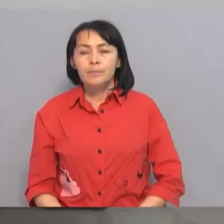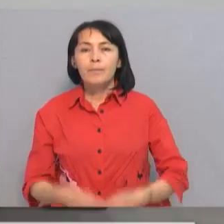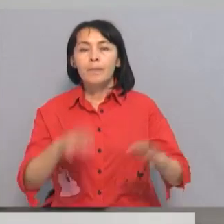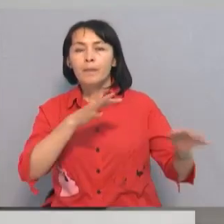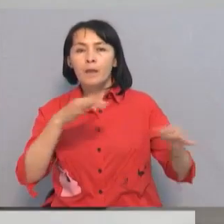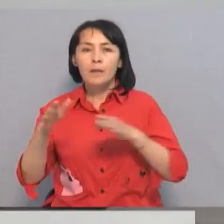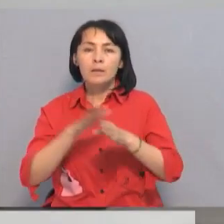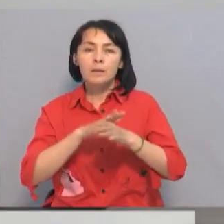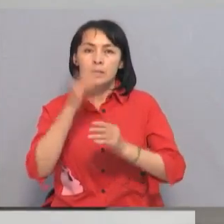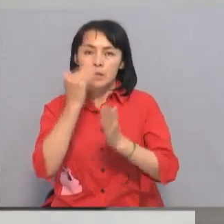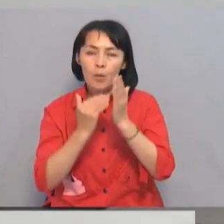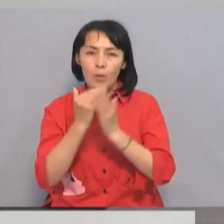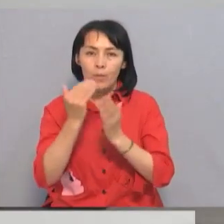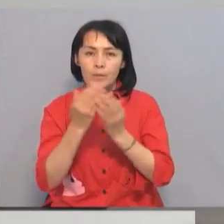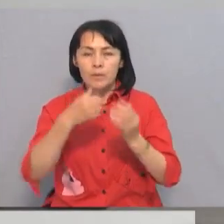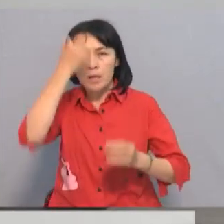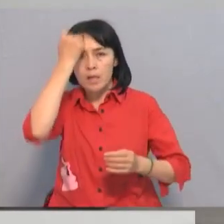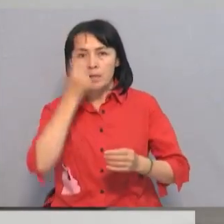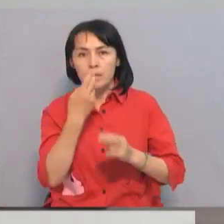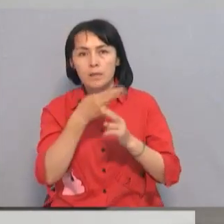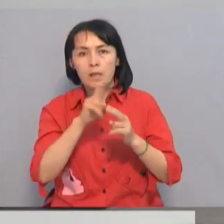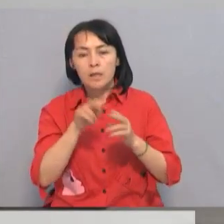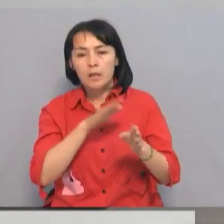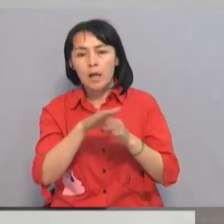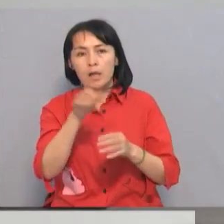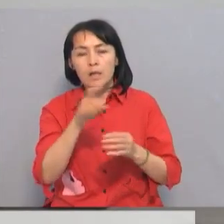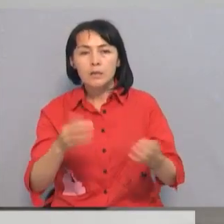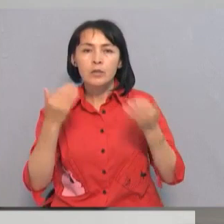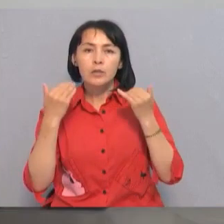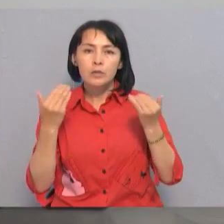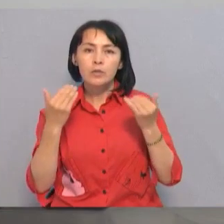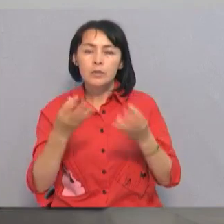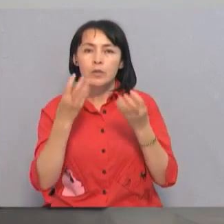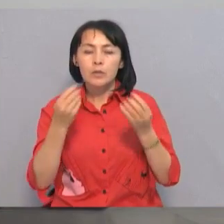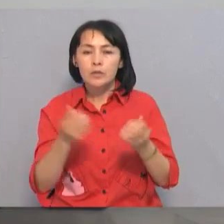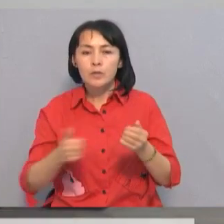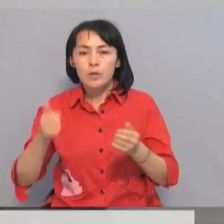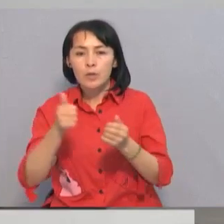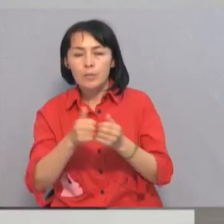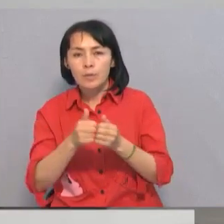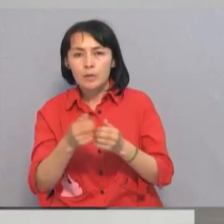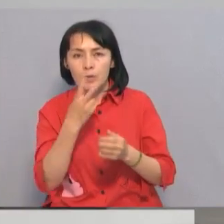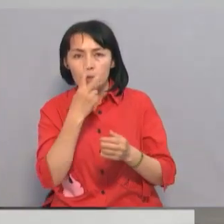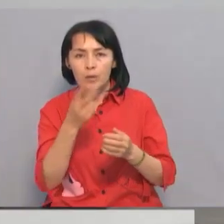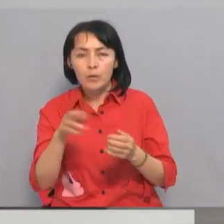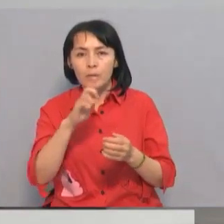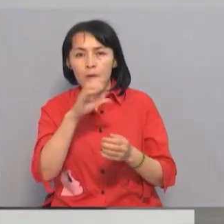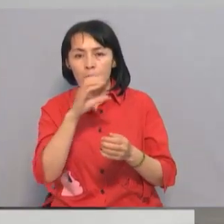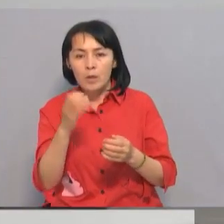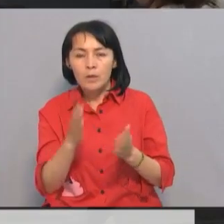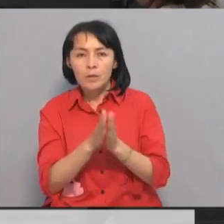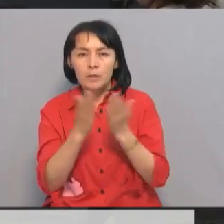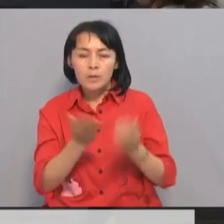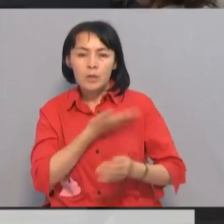Мероприятие организовано на высоком уровне. Спасибо за это организаторам. Сегодня мы стали еще ближе к произведениям Бердибека